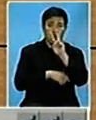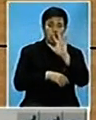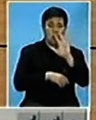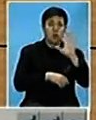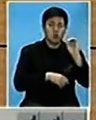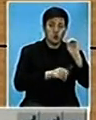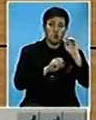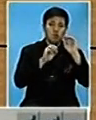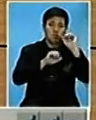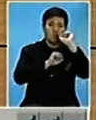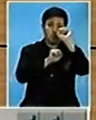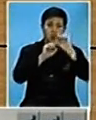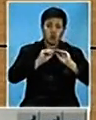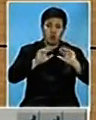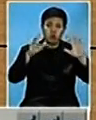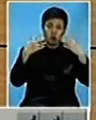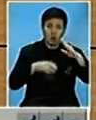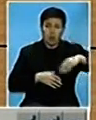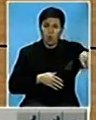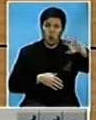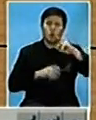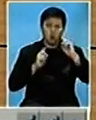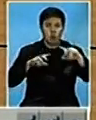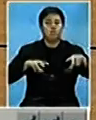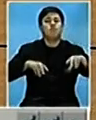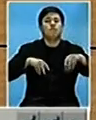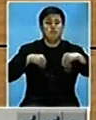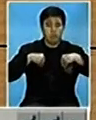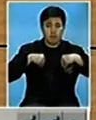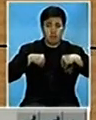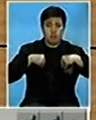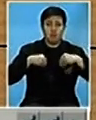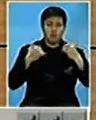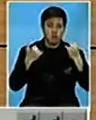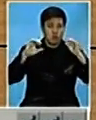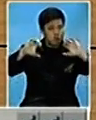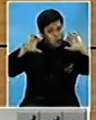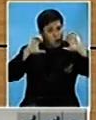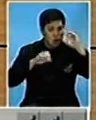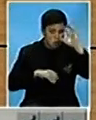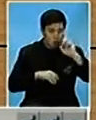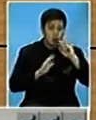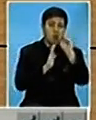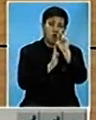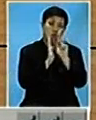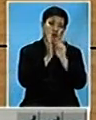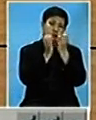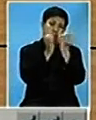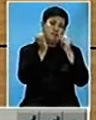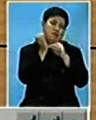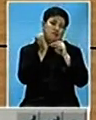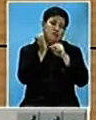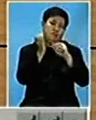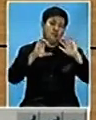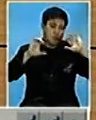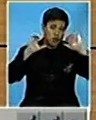กาศใช้ทุกคนต้องยอมรับเพราะรัฐบาลนี้ก็มาจากรัฐธรรมนูญฉบับนี้ศ